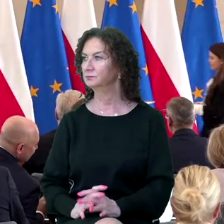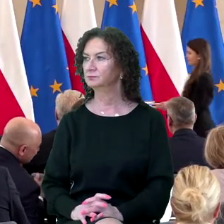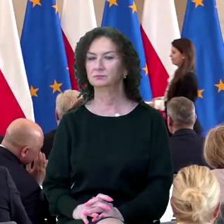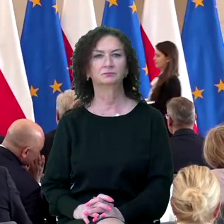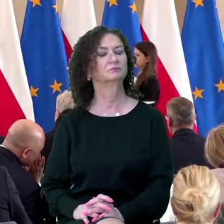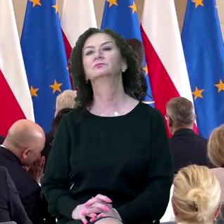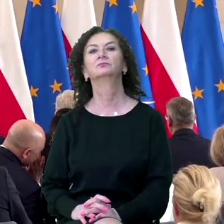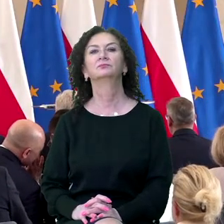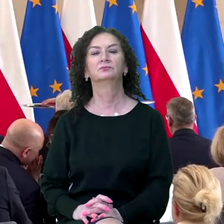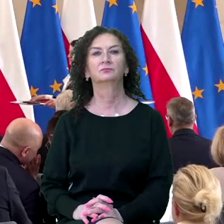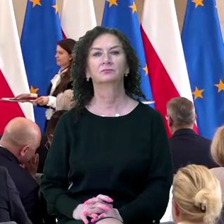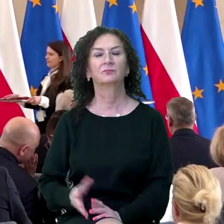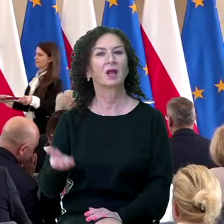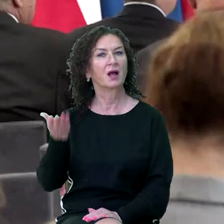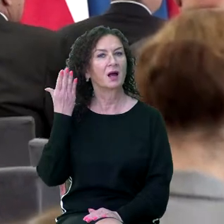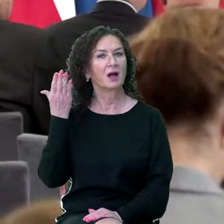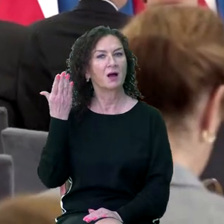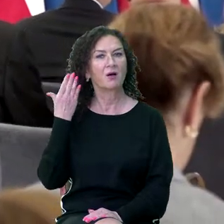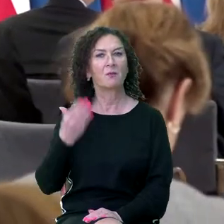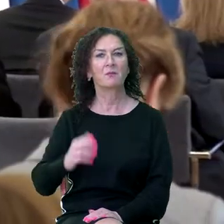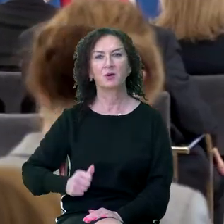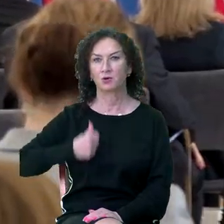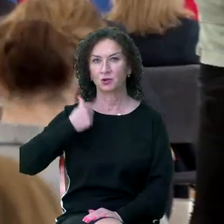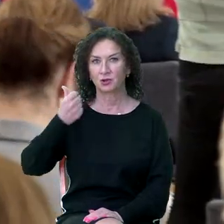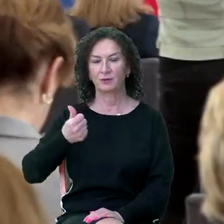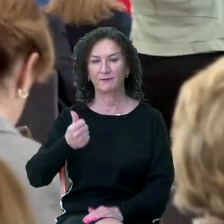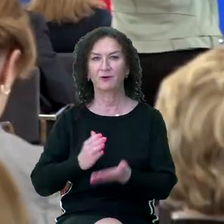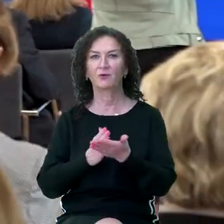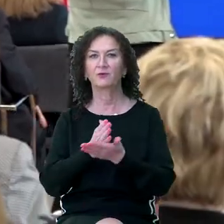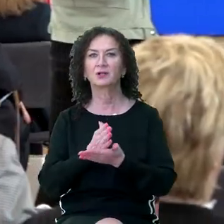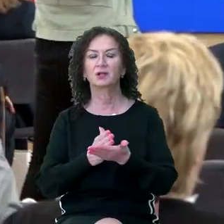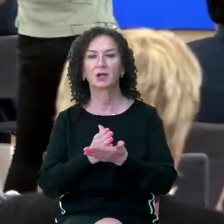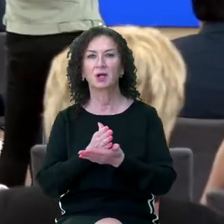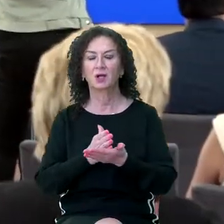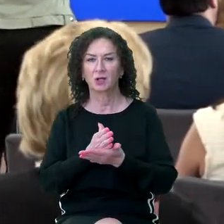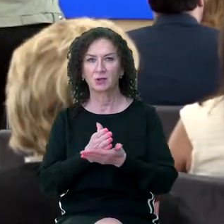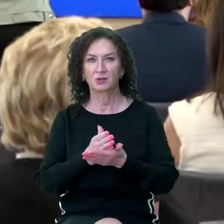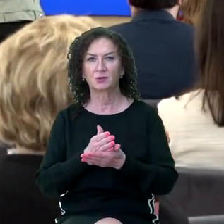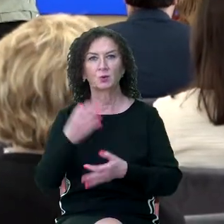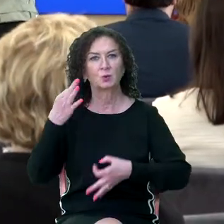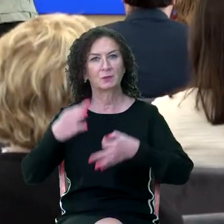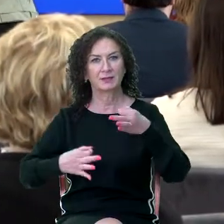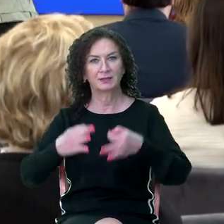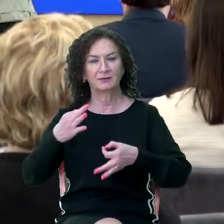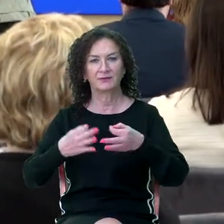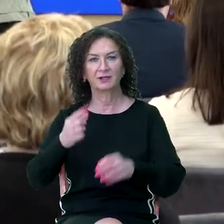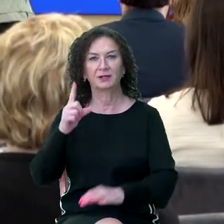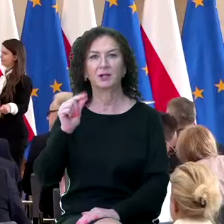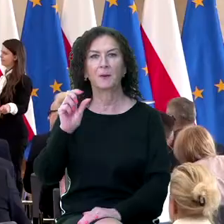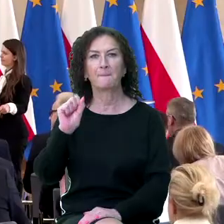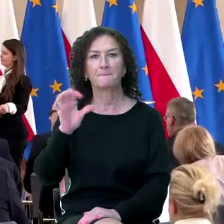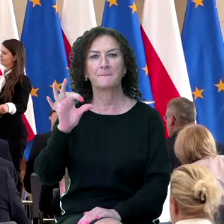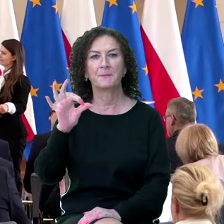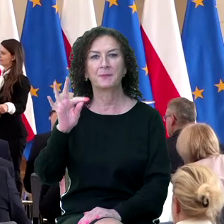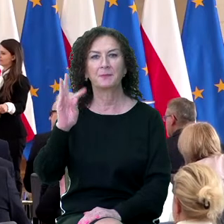Teraz zapraszam byłych szefów służby cywilnej. Pan Jan Pastwa na stanowisku szefa w latach